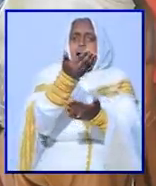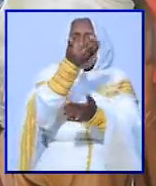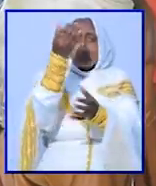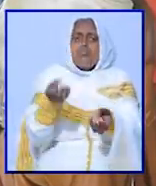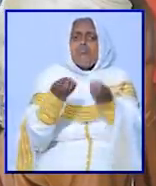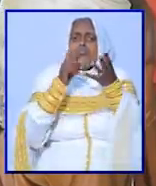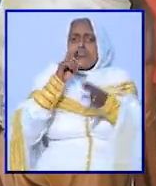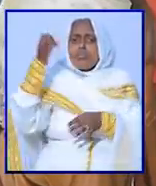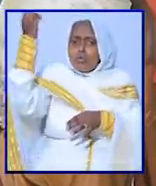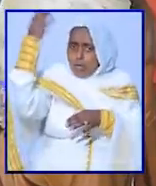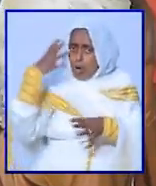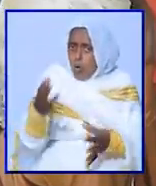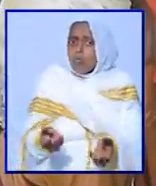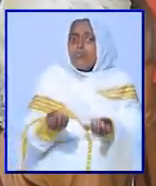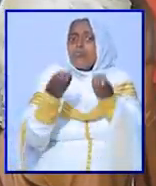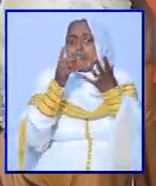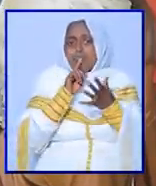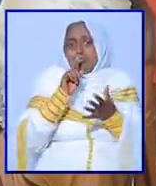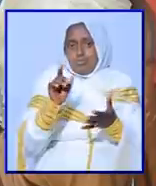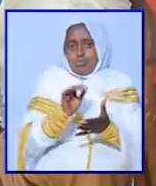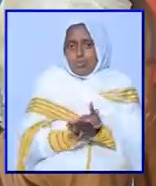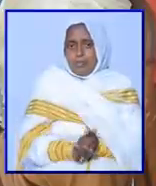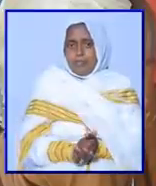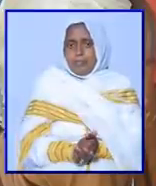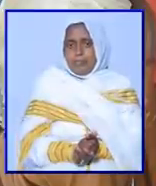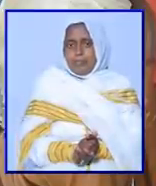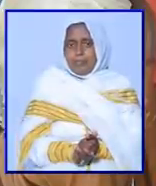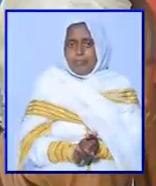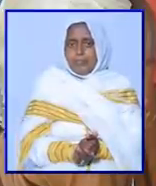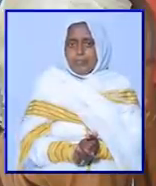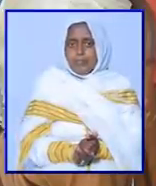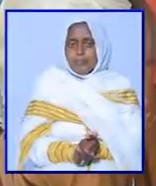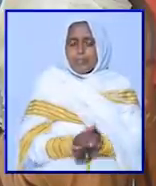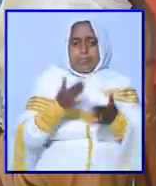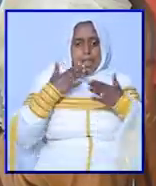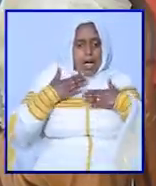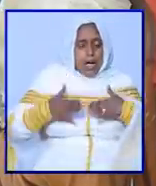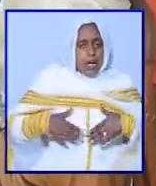የመንፈስ ቅዱስ ሀብቱ ብዙ ነው፣ ጸጋው ብዙ ነው፣